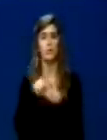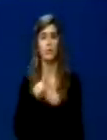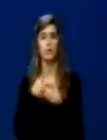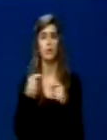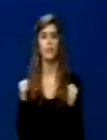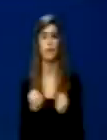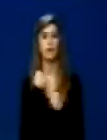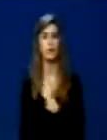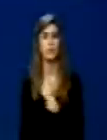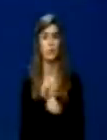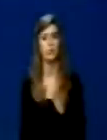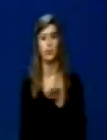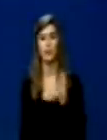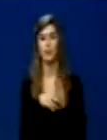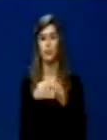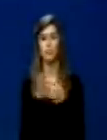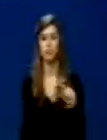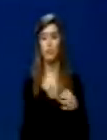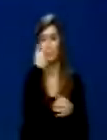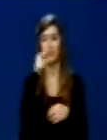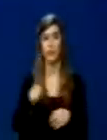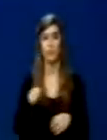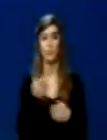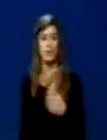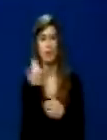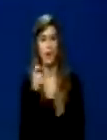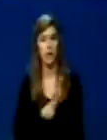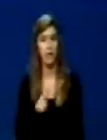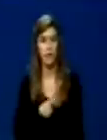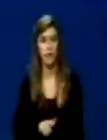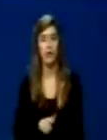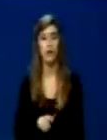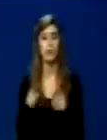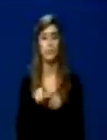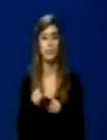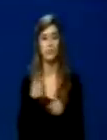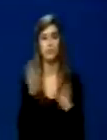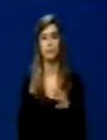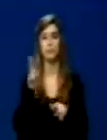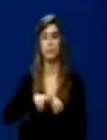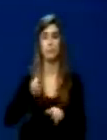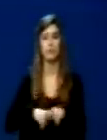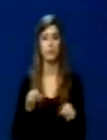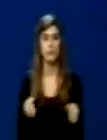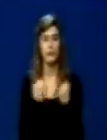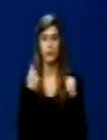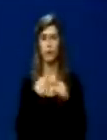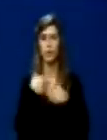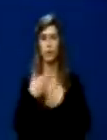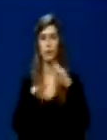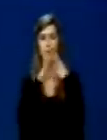krahasoj detyrave ligjore që i ka. Sepse pa bord, pa kuorum të bordit, pa shumicë të bordit, këta nuk mund të marrin asnjë vendim, dhe rrjedhimisht gjitha ato punë